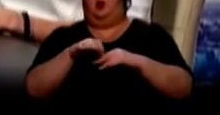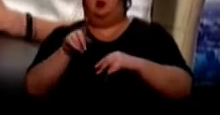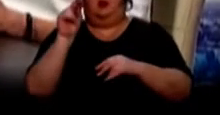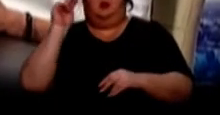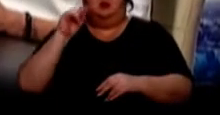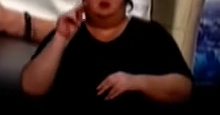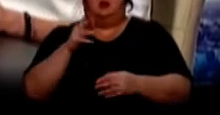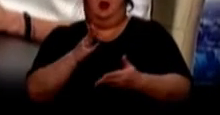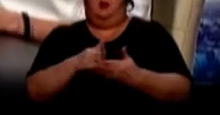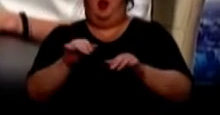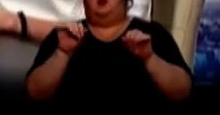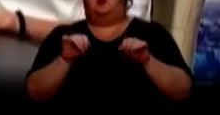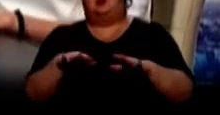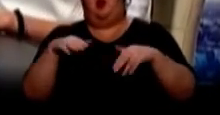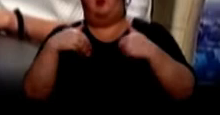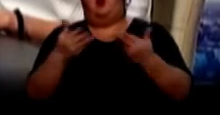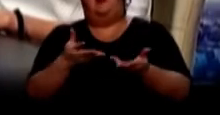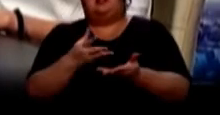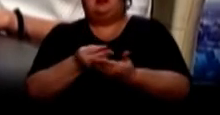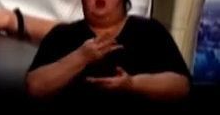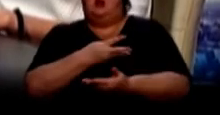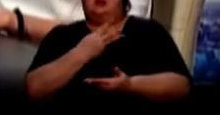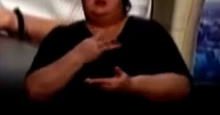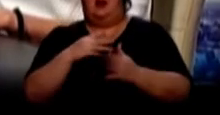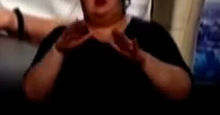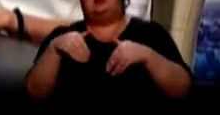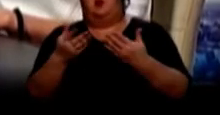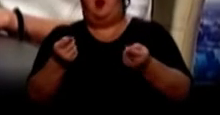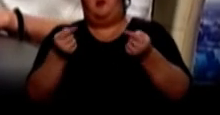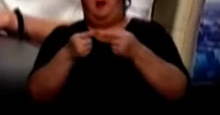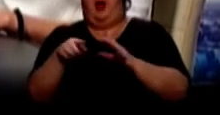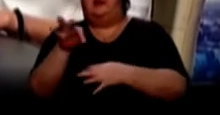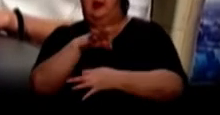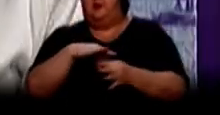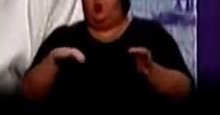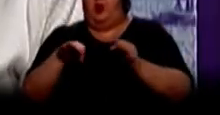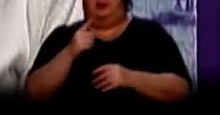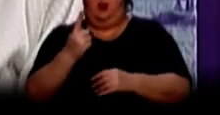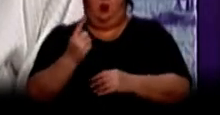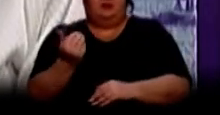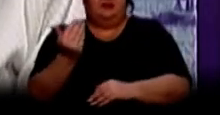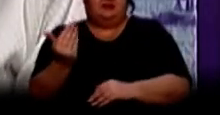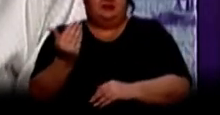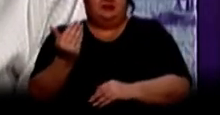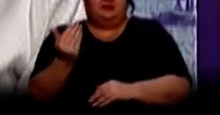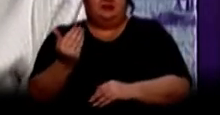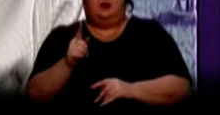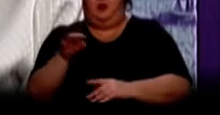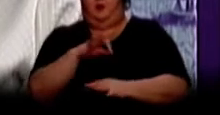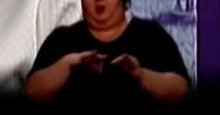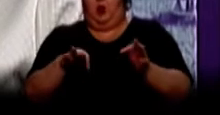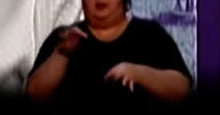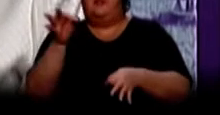мали можливість проявити свої ініціативи, запропонувати певні проекти. І один із них – це якраз проекти в